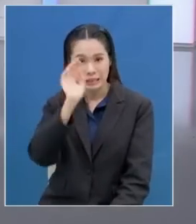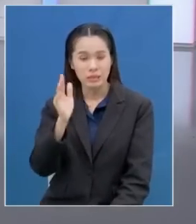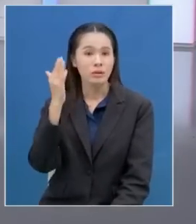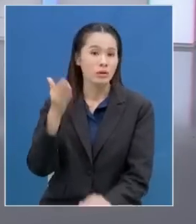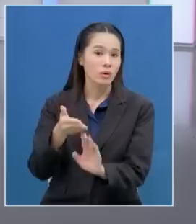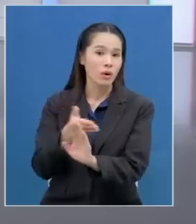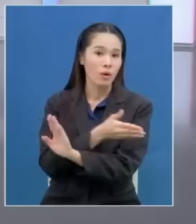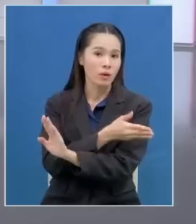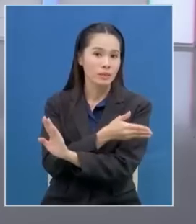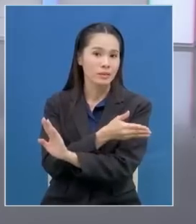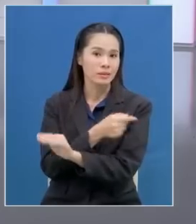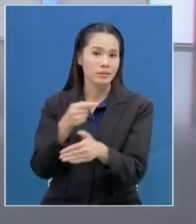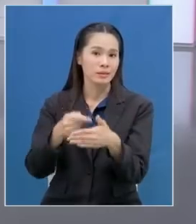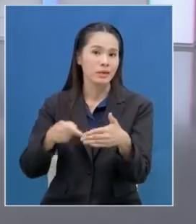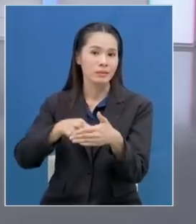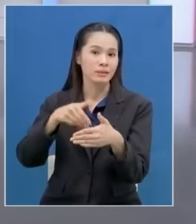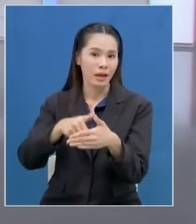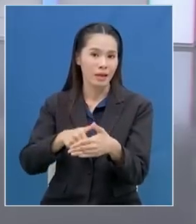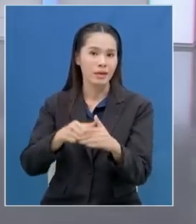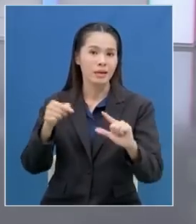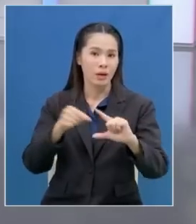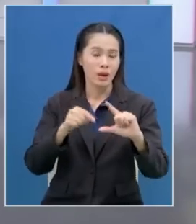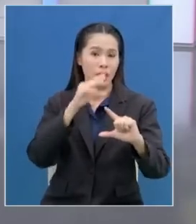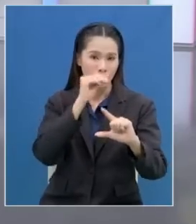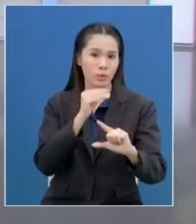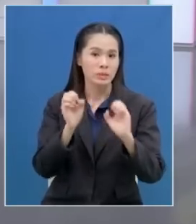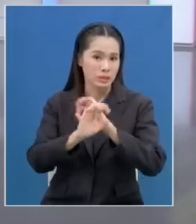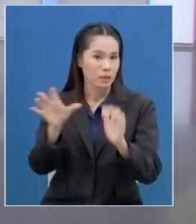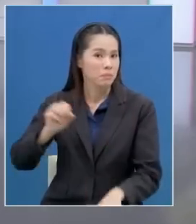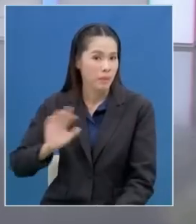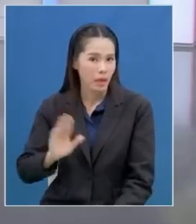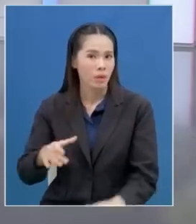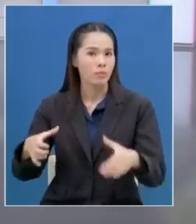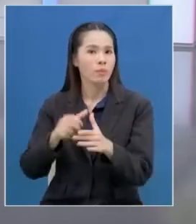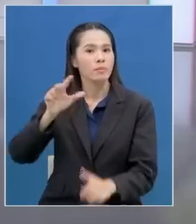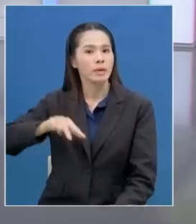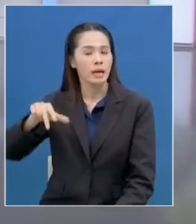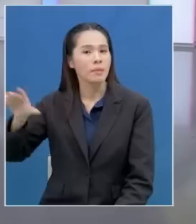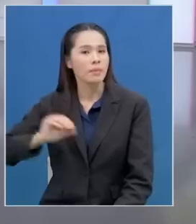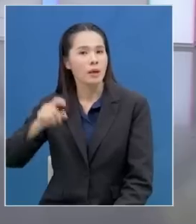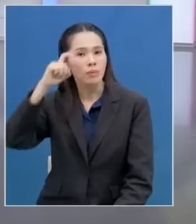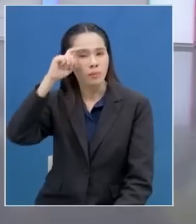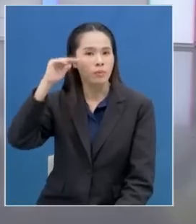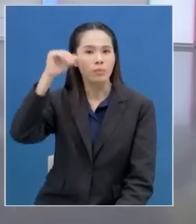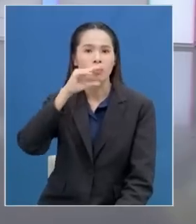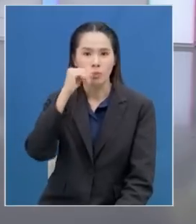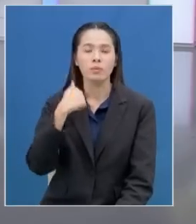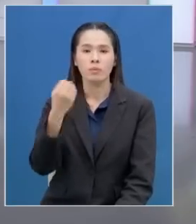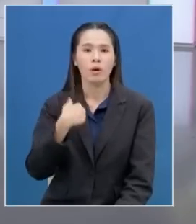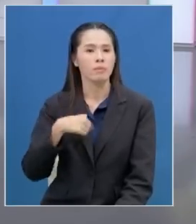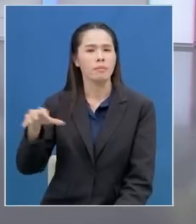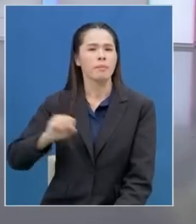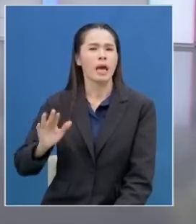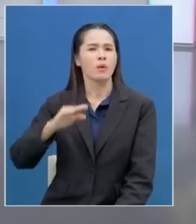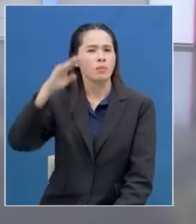ก่อนเลือกตั้งเนี่ยก้าวไกลก็พูดแบบนี้เพื่อไทยก็ชัดเจนคุณเศรษฐาพูดเองบนเวทีปราศรัยไม่เอา